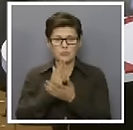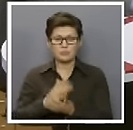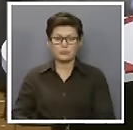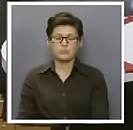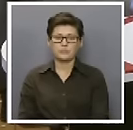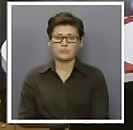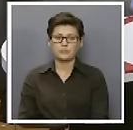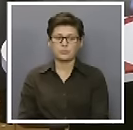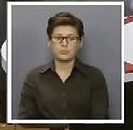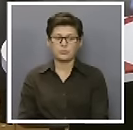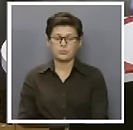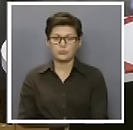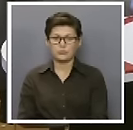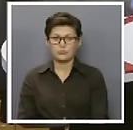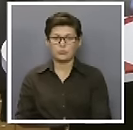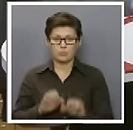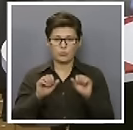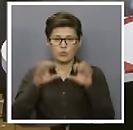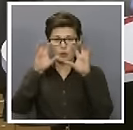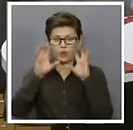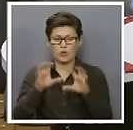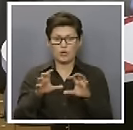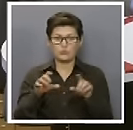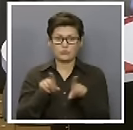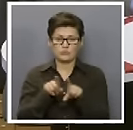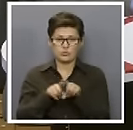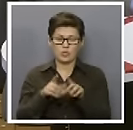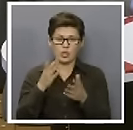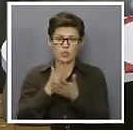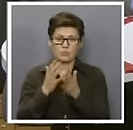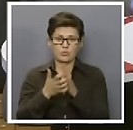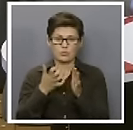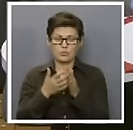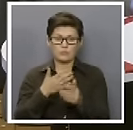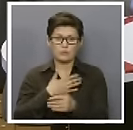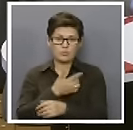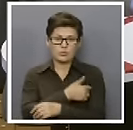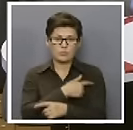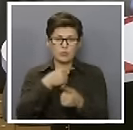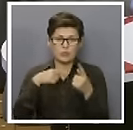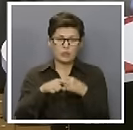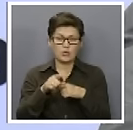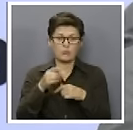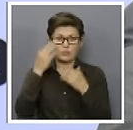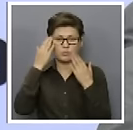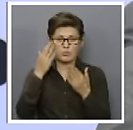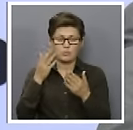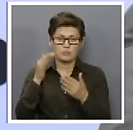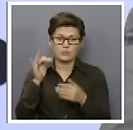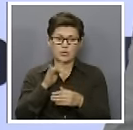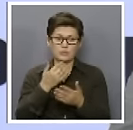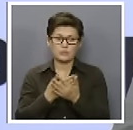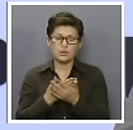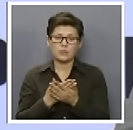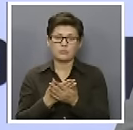заңнамада ақсап тұрған шығар. Заңнама жағында мен білмеймін әрине, медициналық ішкі жағын білмеймін ғой, бірақ